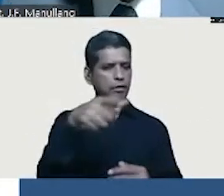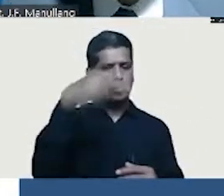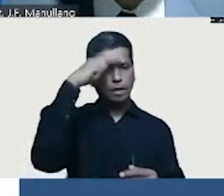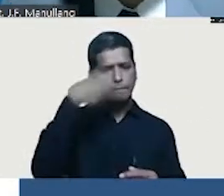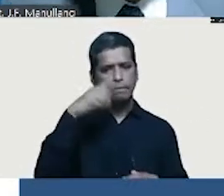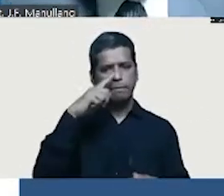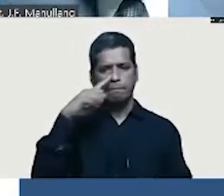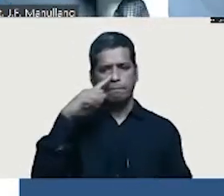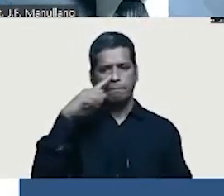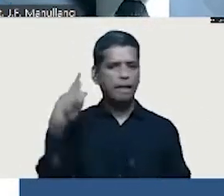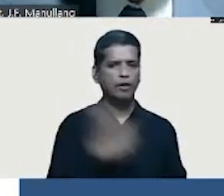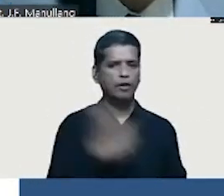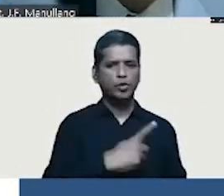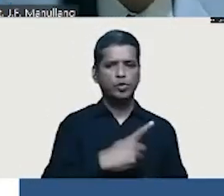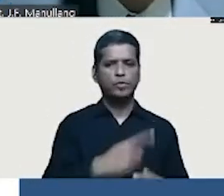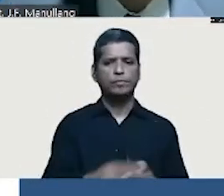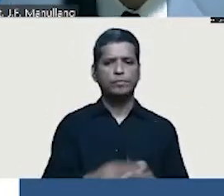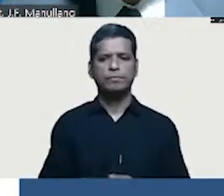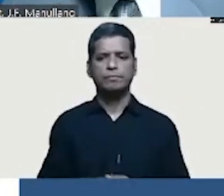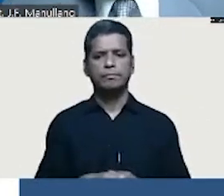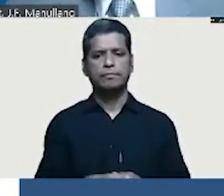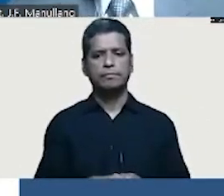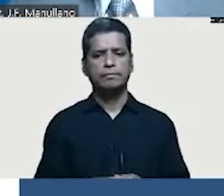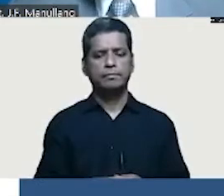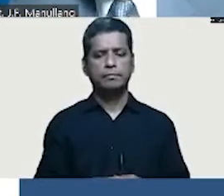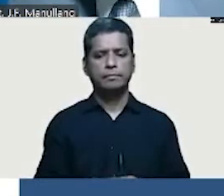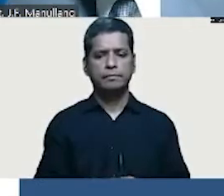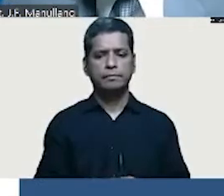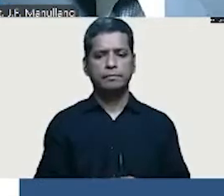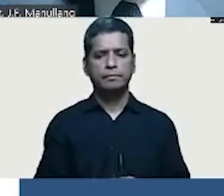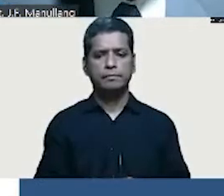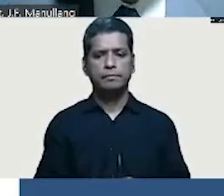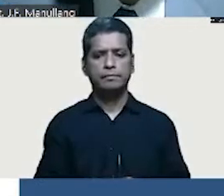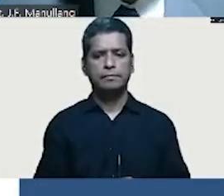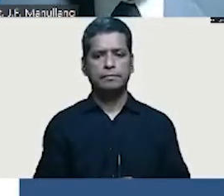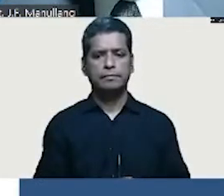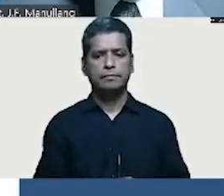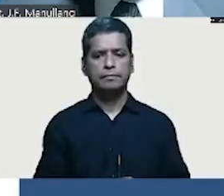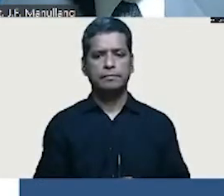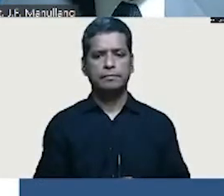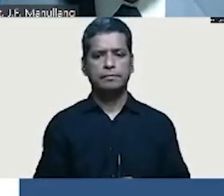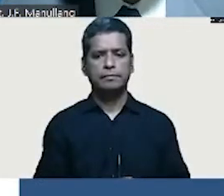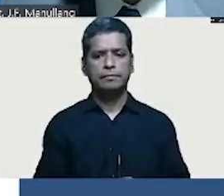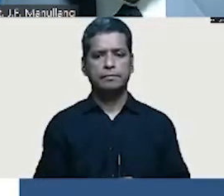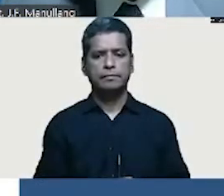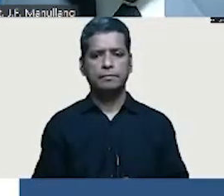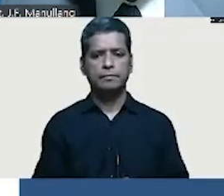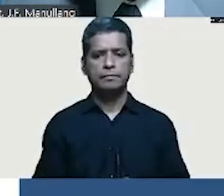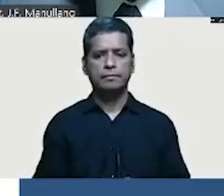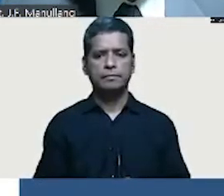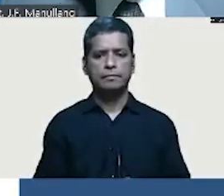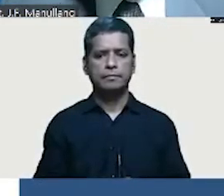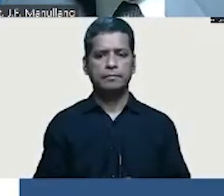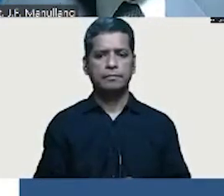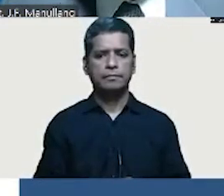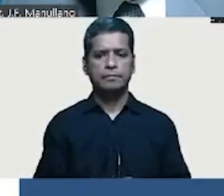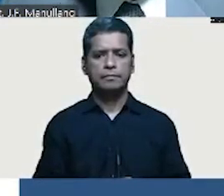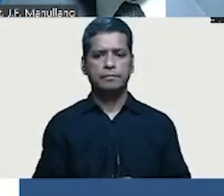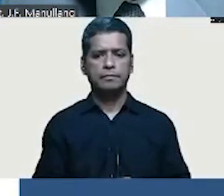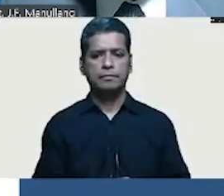membangun temannya supaya bisa melayani Tuhan menemukan zaman hidup di dalam Kristus yang sedang menanti kenyataan